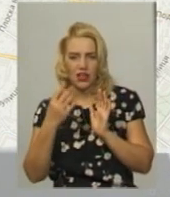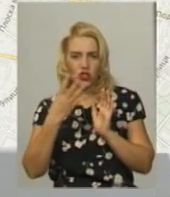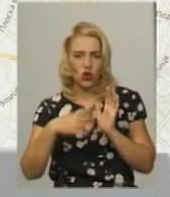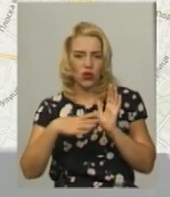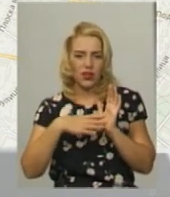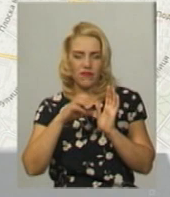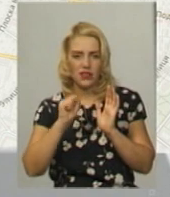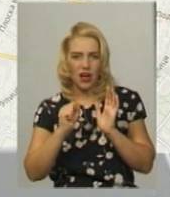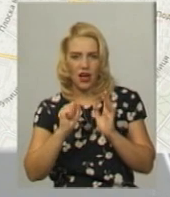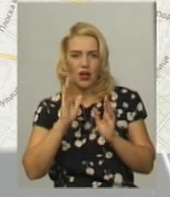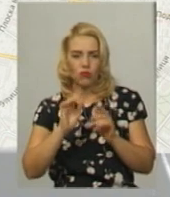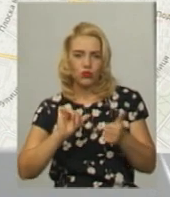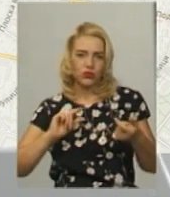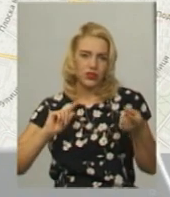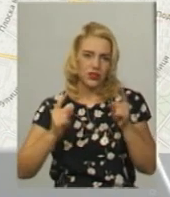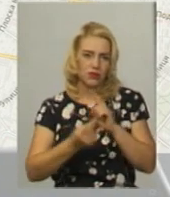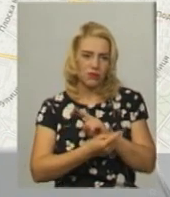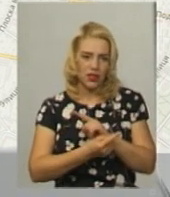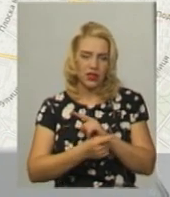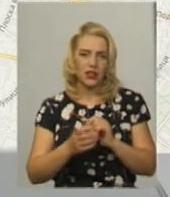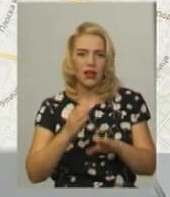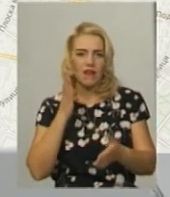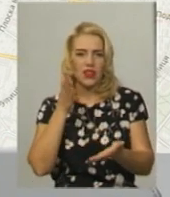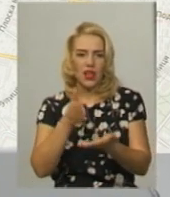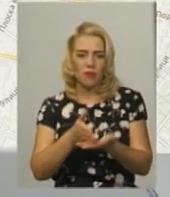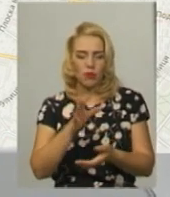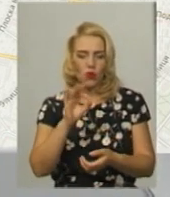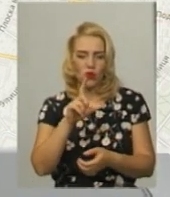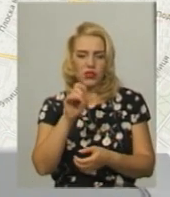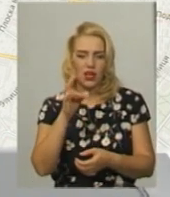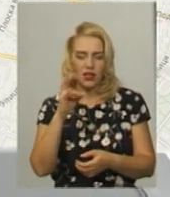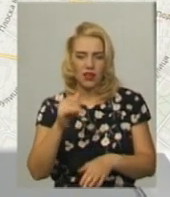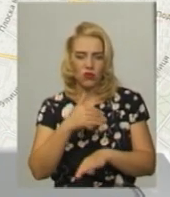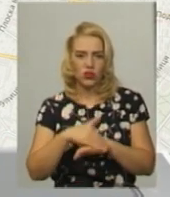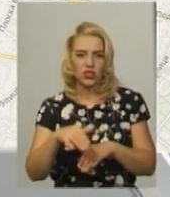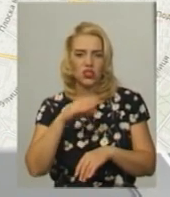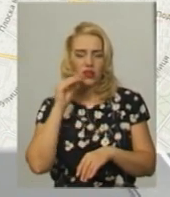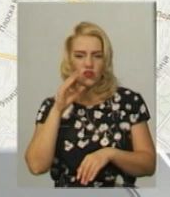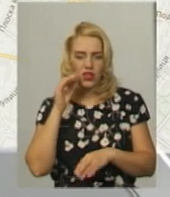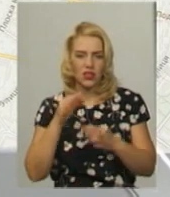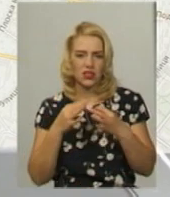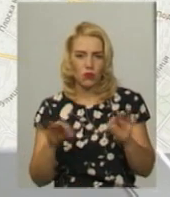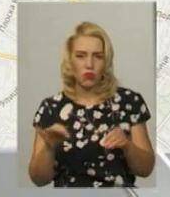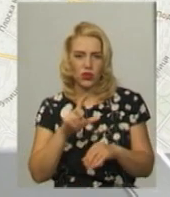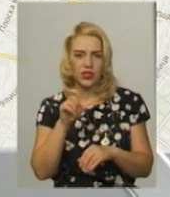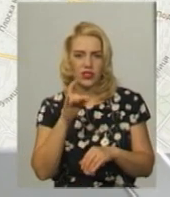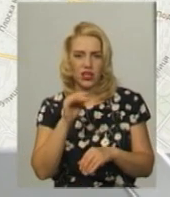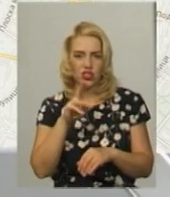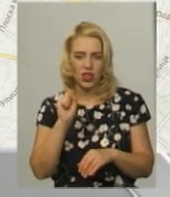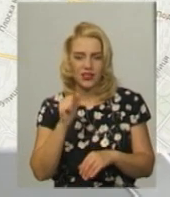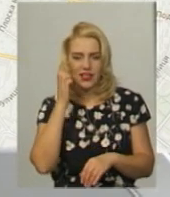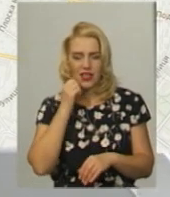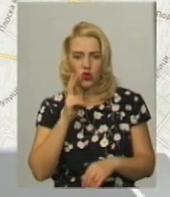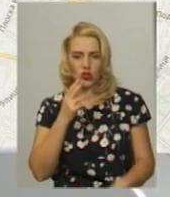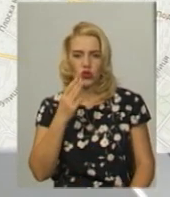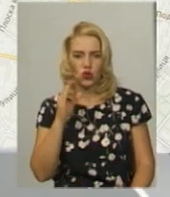49А змінені у напрямку руху до мікрорайону Озерна, вулицями Шевченка, Свободи, Зарічанська, Старокостянтинівське шосе та